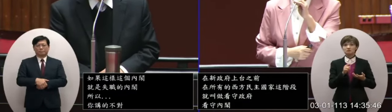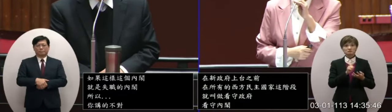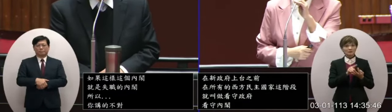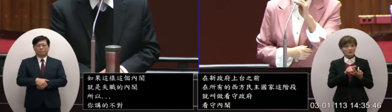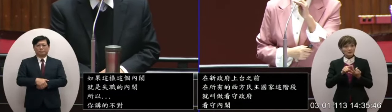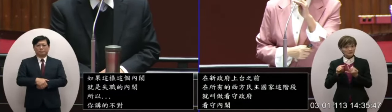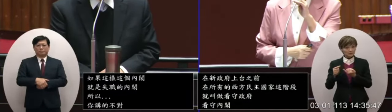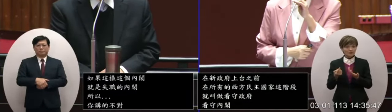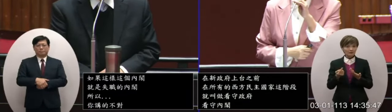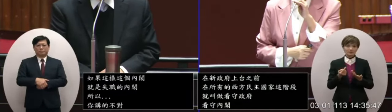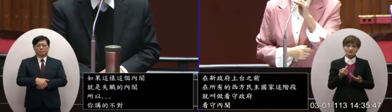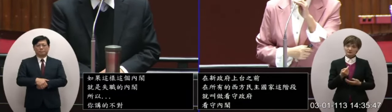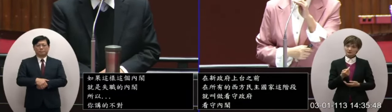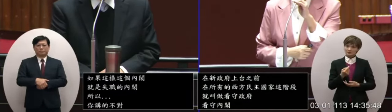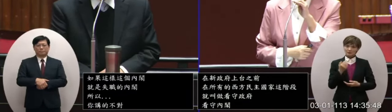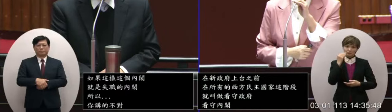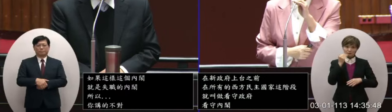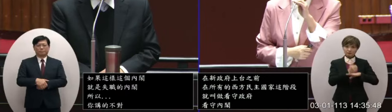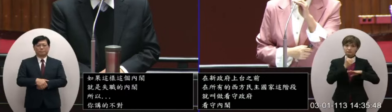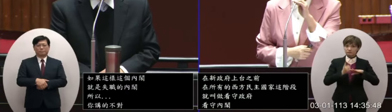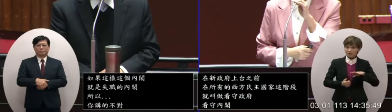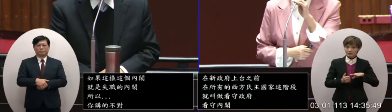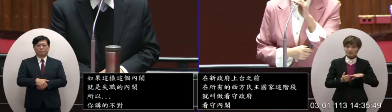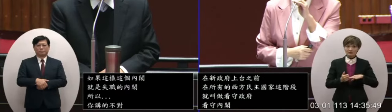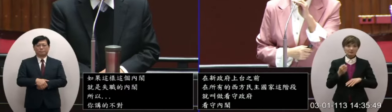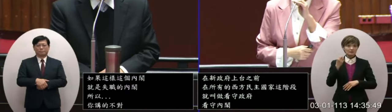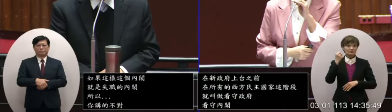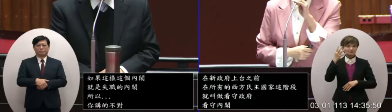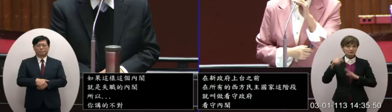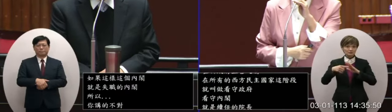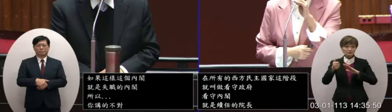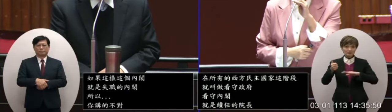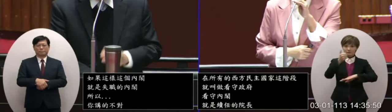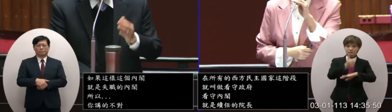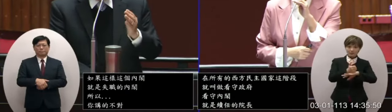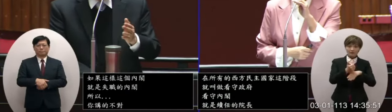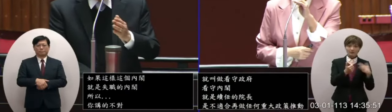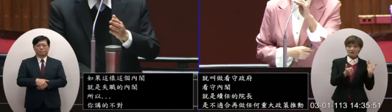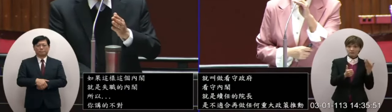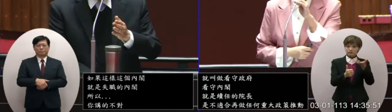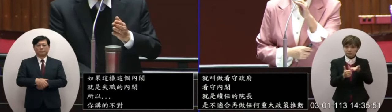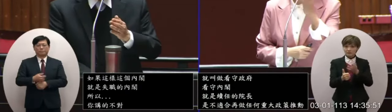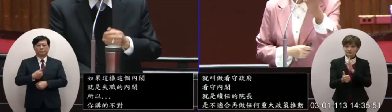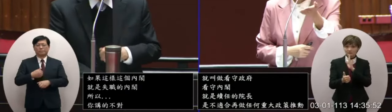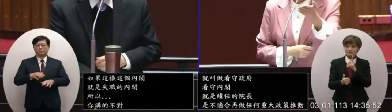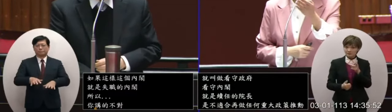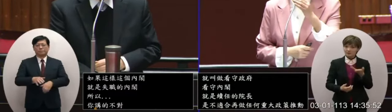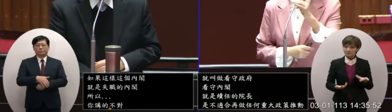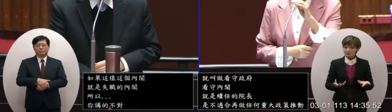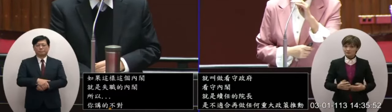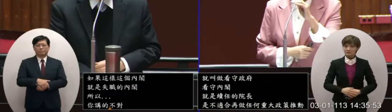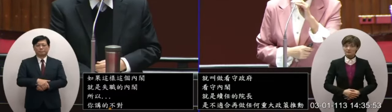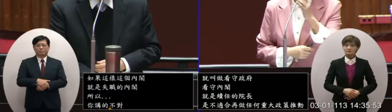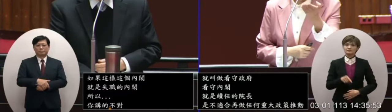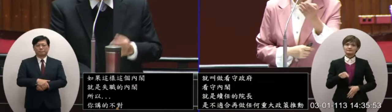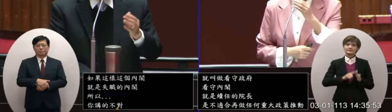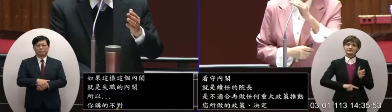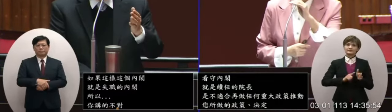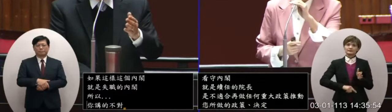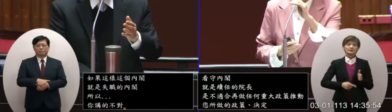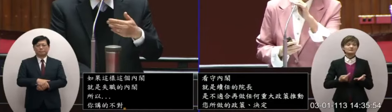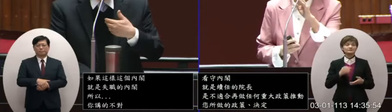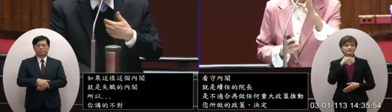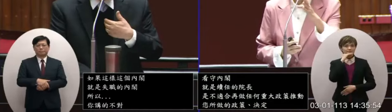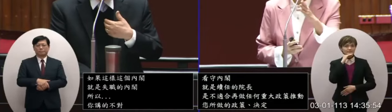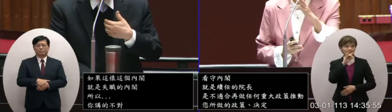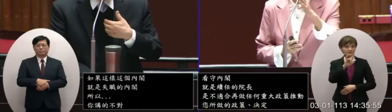治，难道要让接下来的新院长承担吗？这个是非常简单，不，请。我